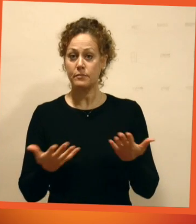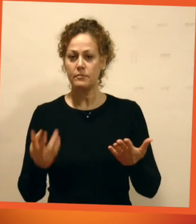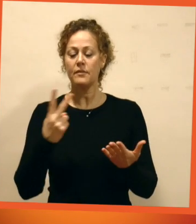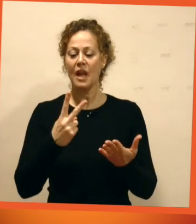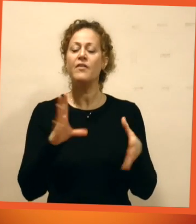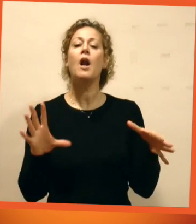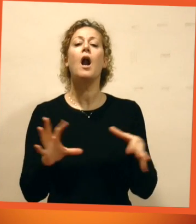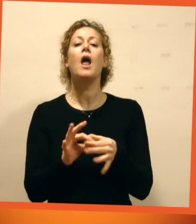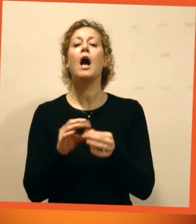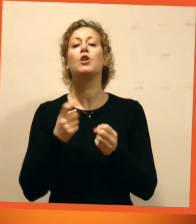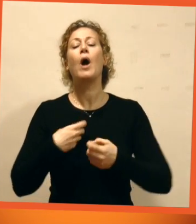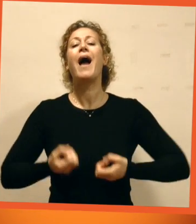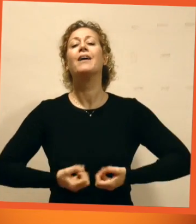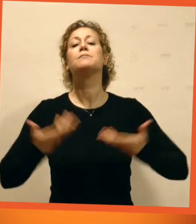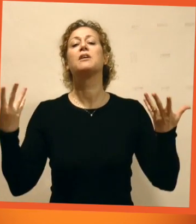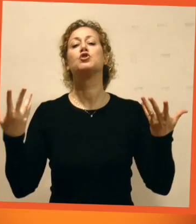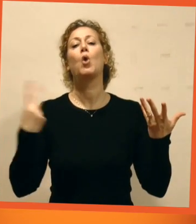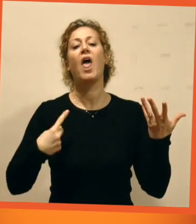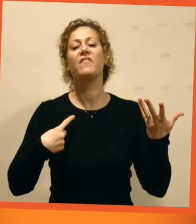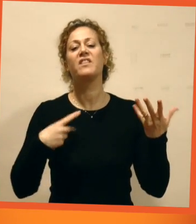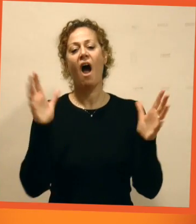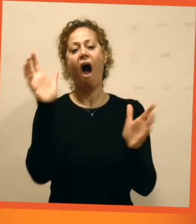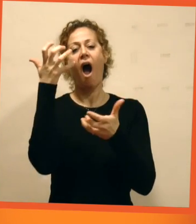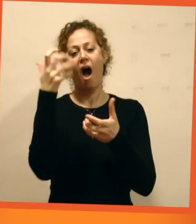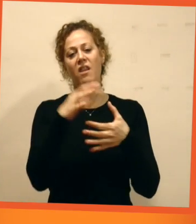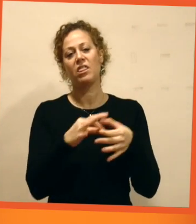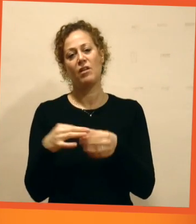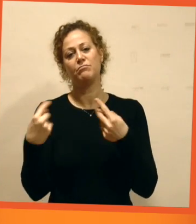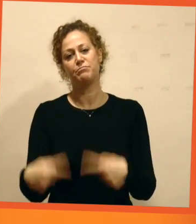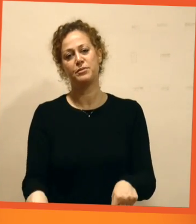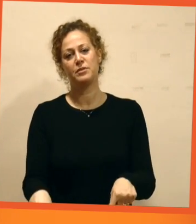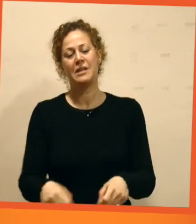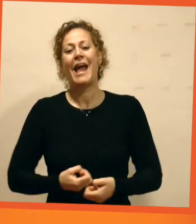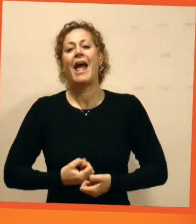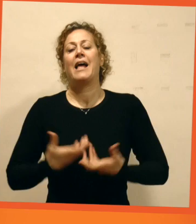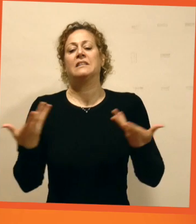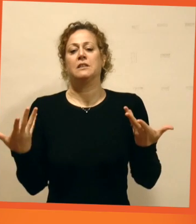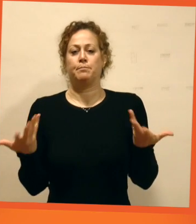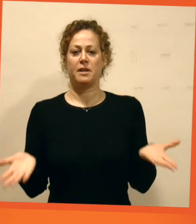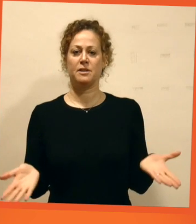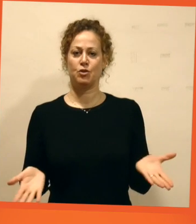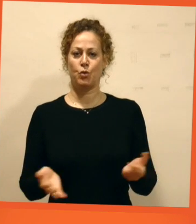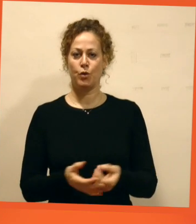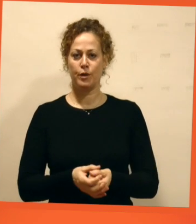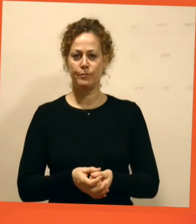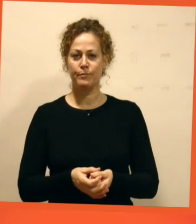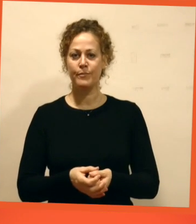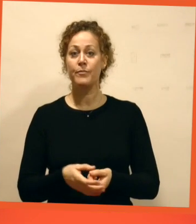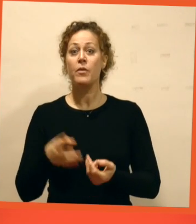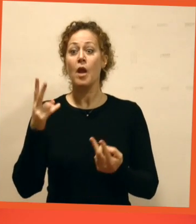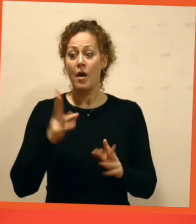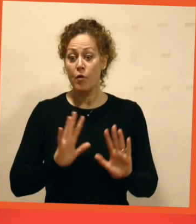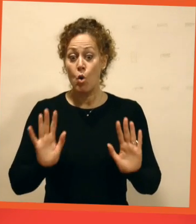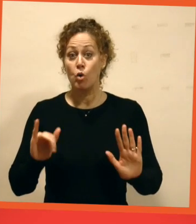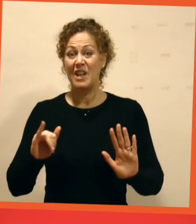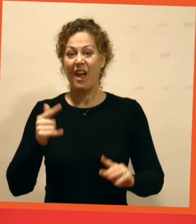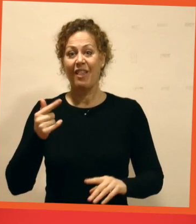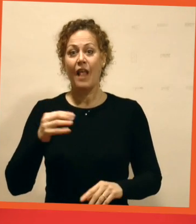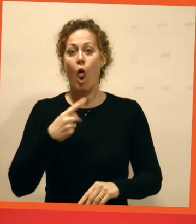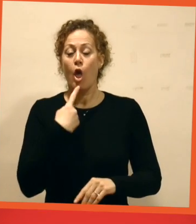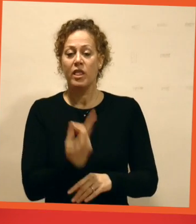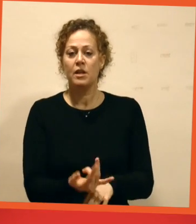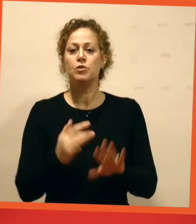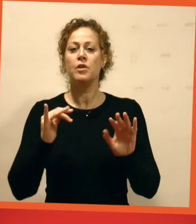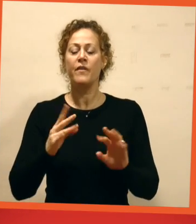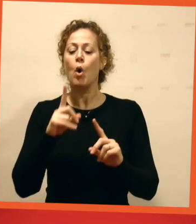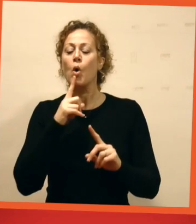tutti abbiamo da esprimere qualcosa, esatto. Quindi nelle nostre, nei modi più svariati, insomma. Oh, in questo rincalzo con un discorso